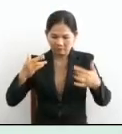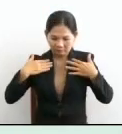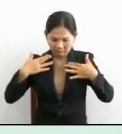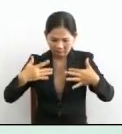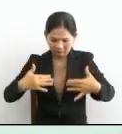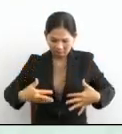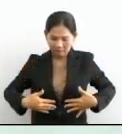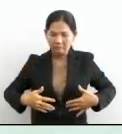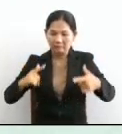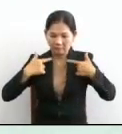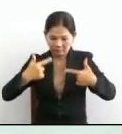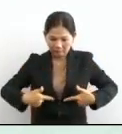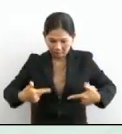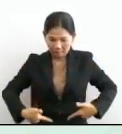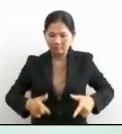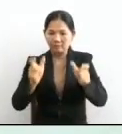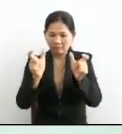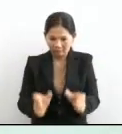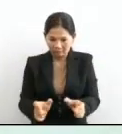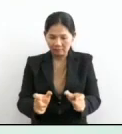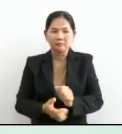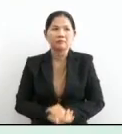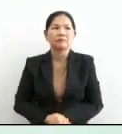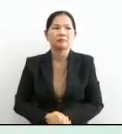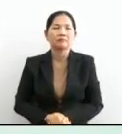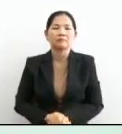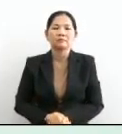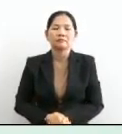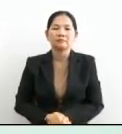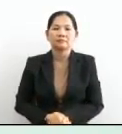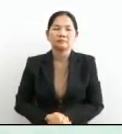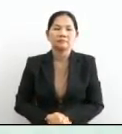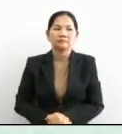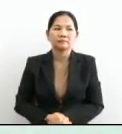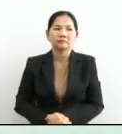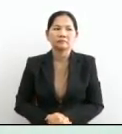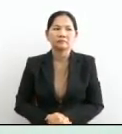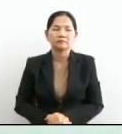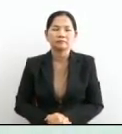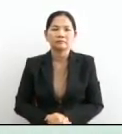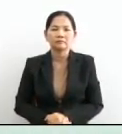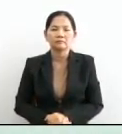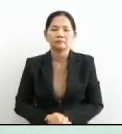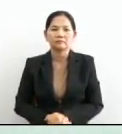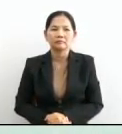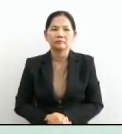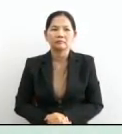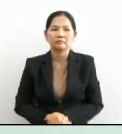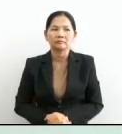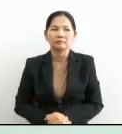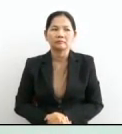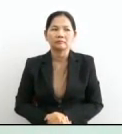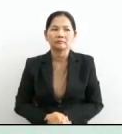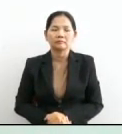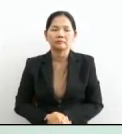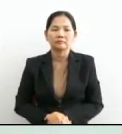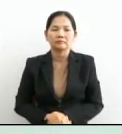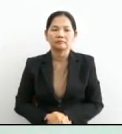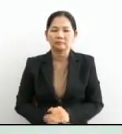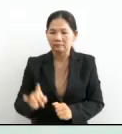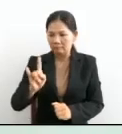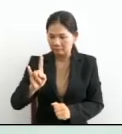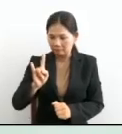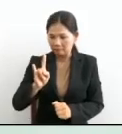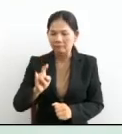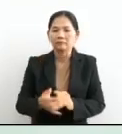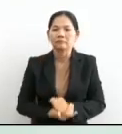bỏ bộ cột. Chà em chấm. Chà ơ nè cừu xong tu nà con, chà nè cừu, chà à xò ní, chà cứ chìa xò mơ nà